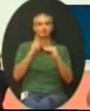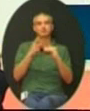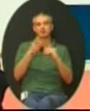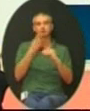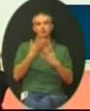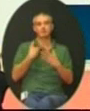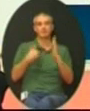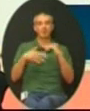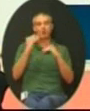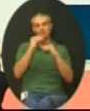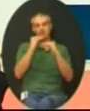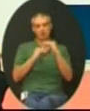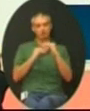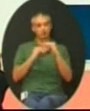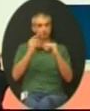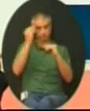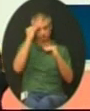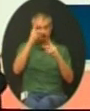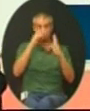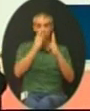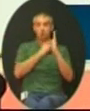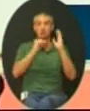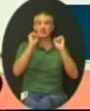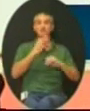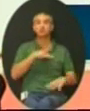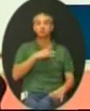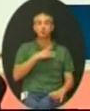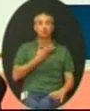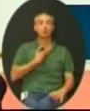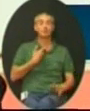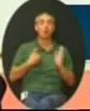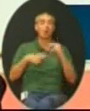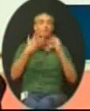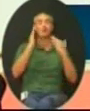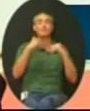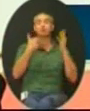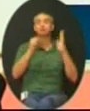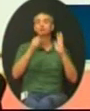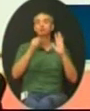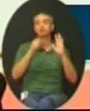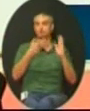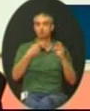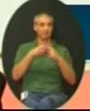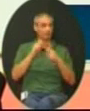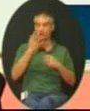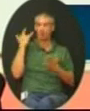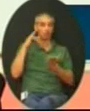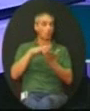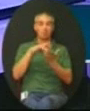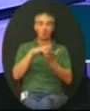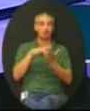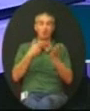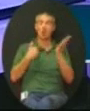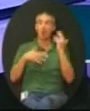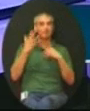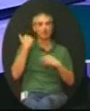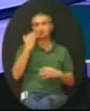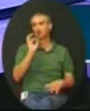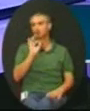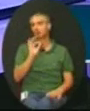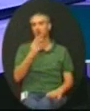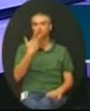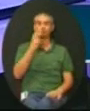אתה משיג רוב נמוך יותר. אני רוצה להזכיר שחוקי היסוד שלנו התקבלו ברוב שפחות מ-60 חברי כנסת, שלא היו נוכחים. הרוב עצמו היה רוב